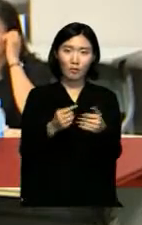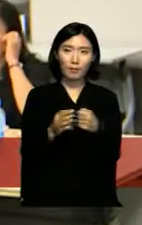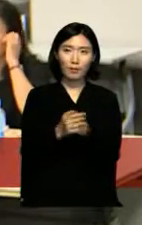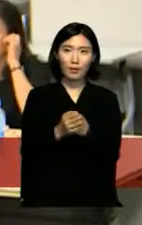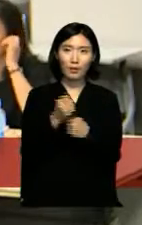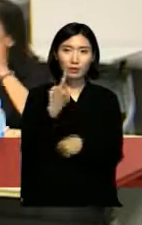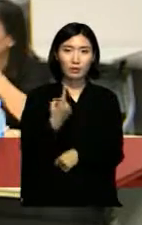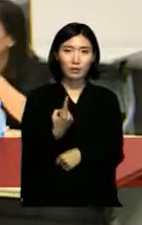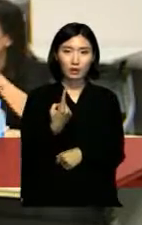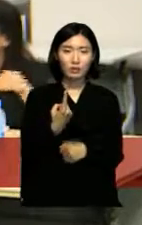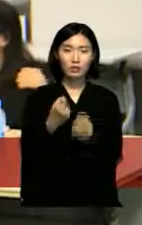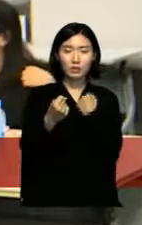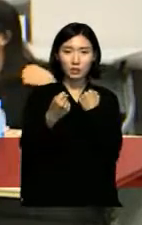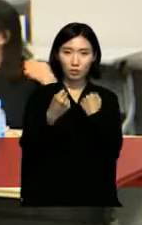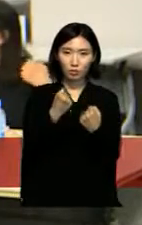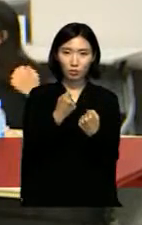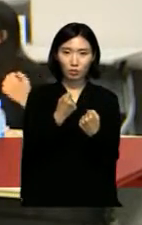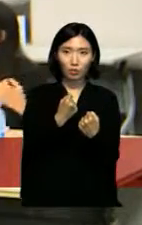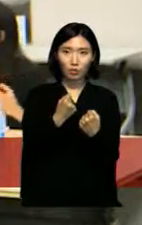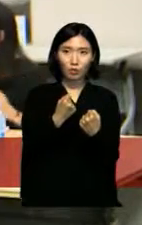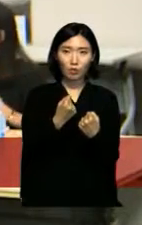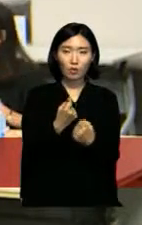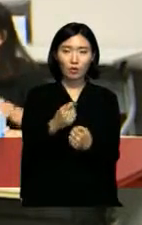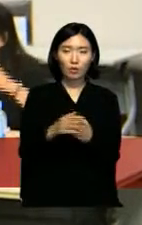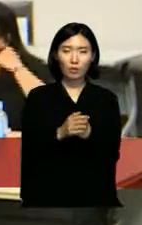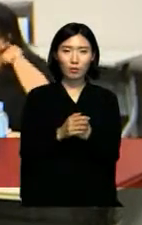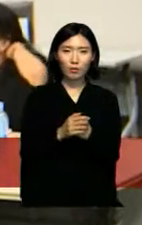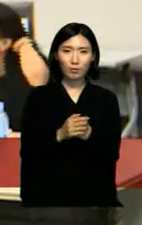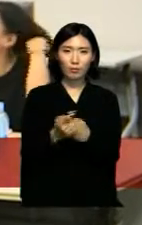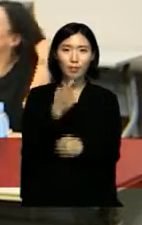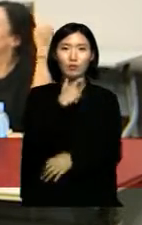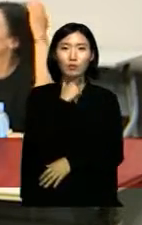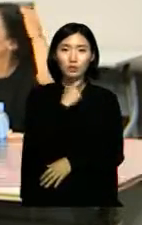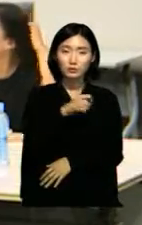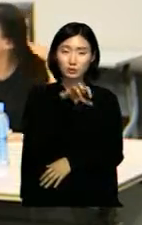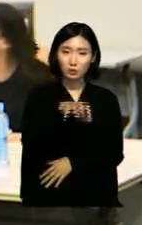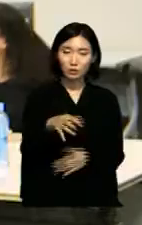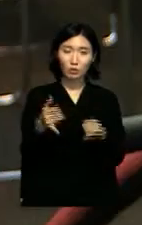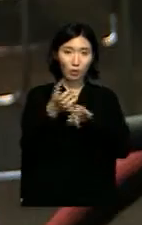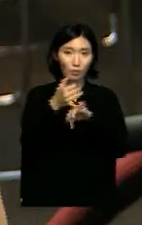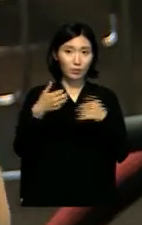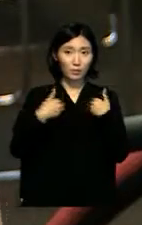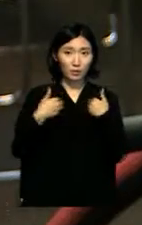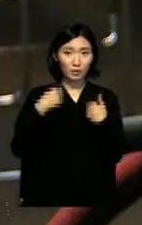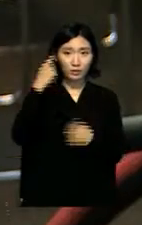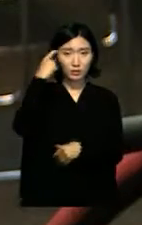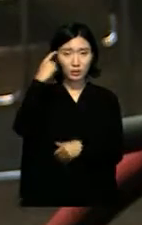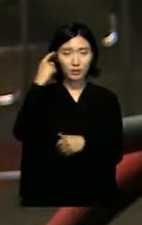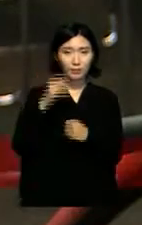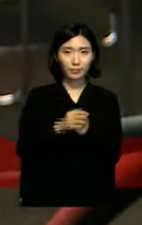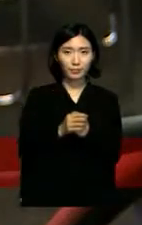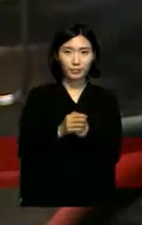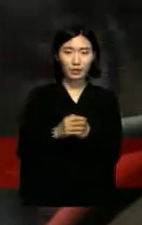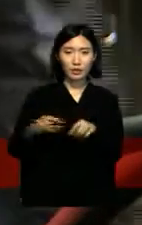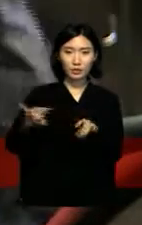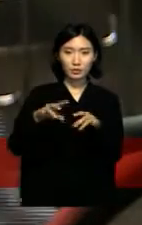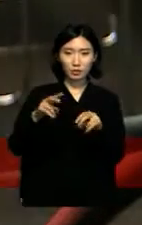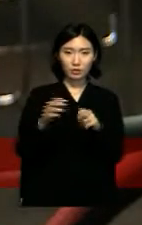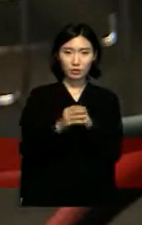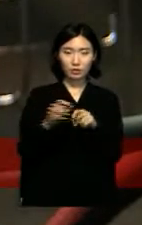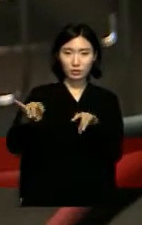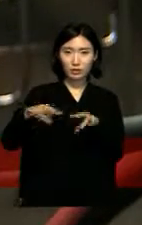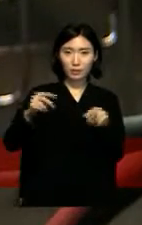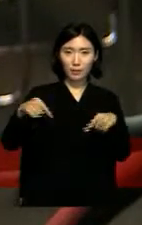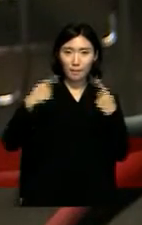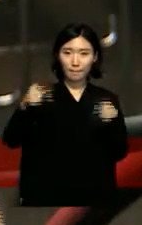모아서 모든 복합적으로 배우고 싶은 장소 꼭 그게 필요하다고 생각합니다. 이게 전동열차를 타고